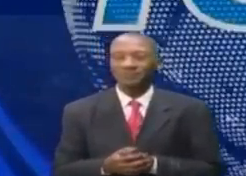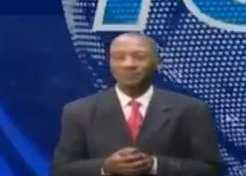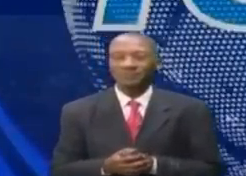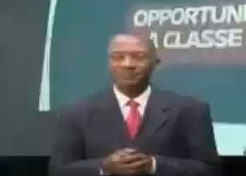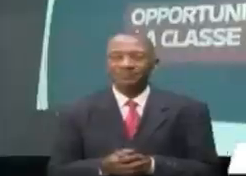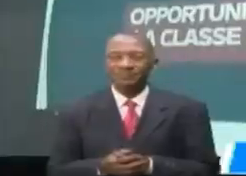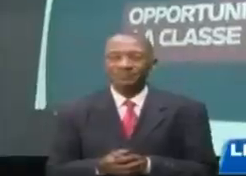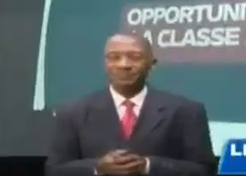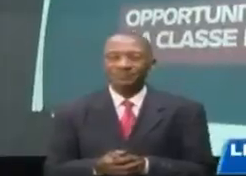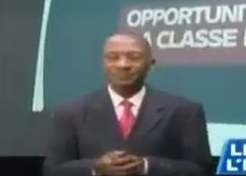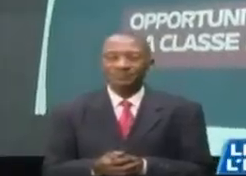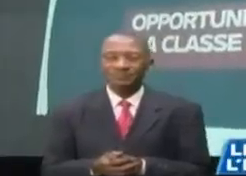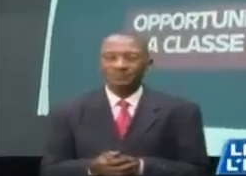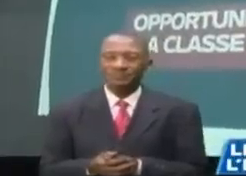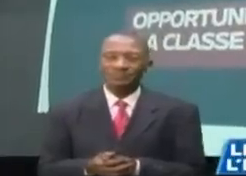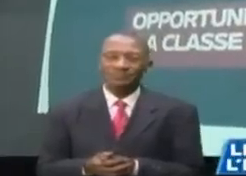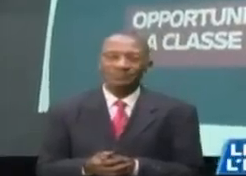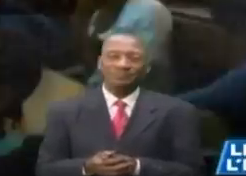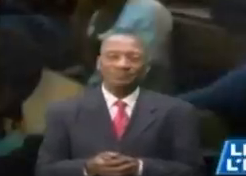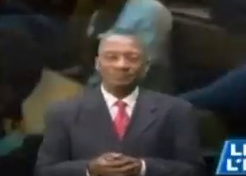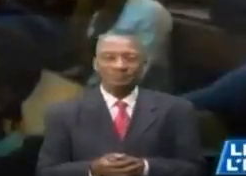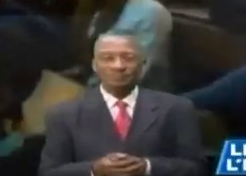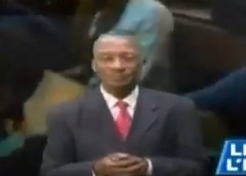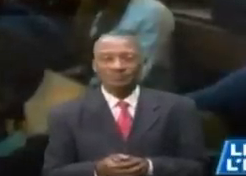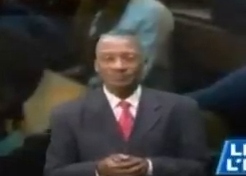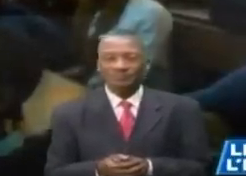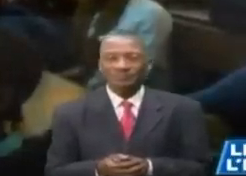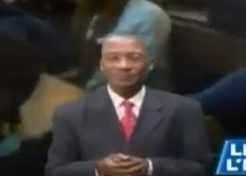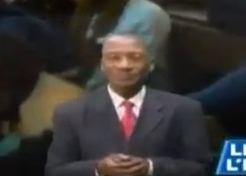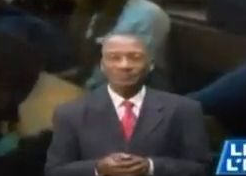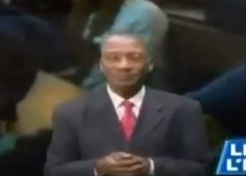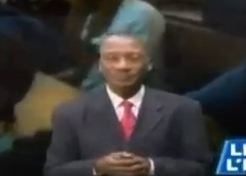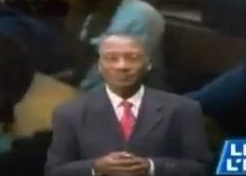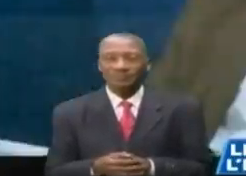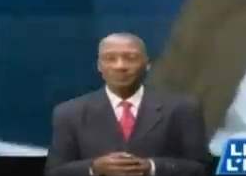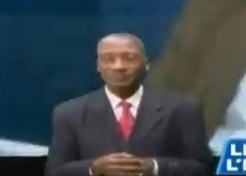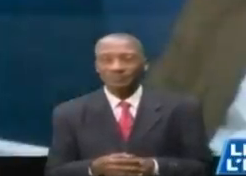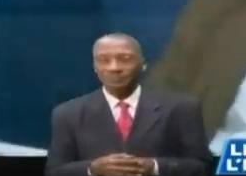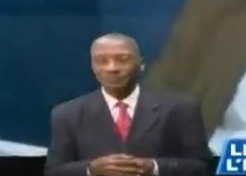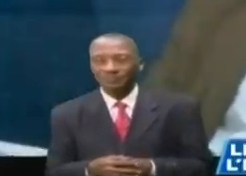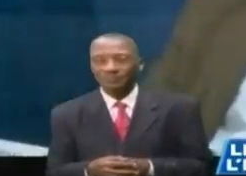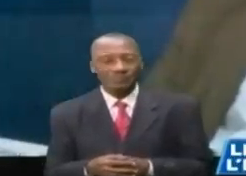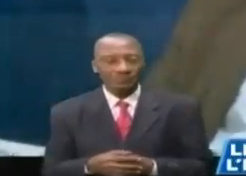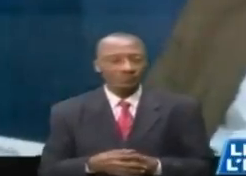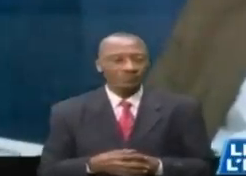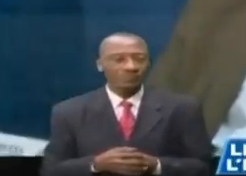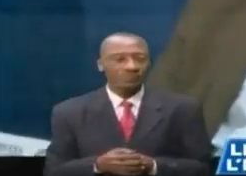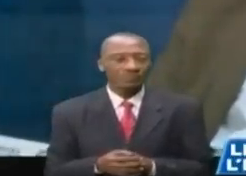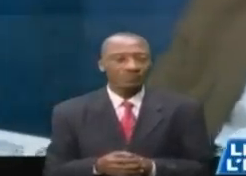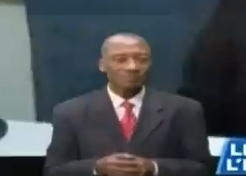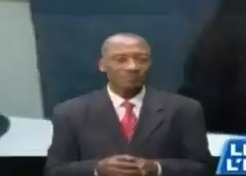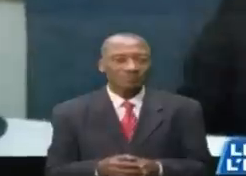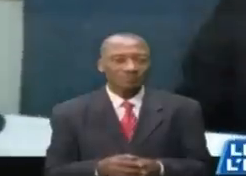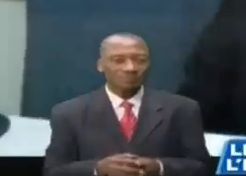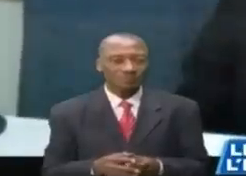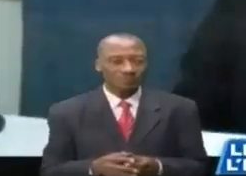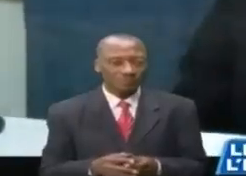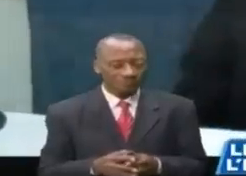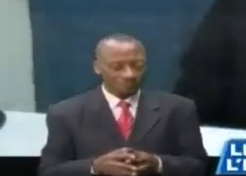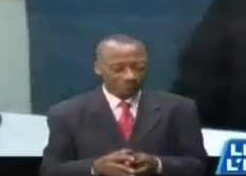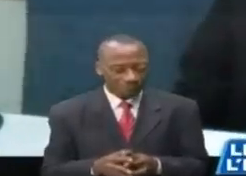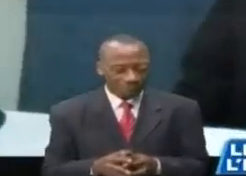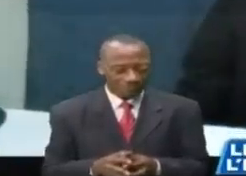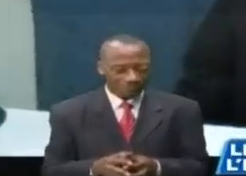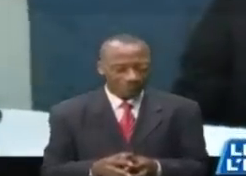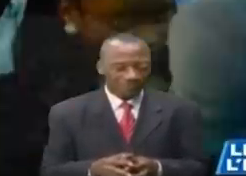Bikay. L'entrepreneuriat digital pour la création des classes moyennes en République démocratique du Congo, c'est le thème développé au cours de